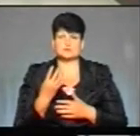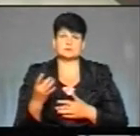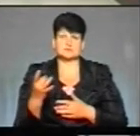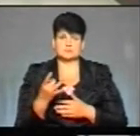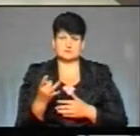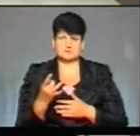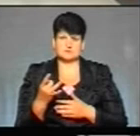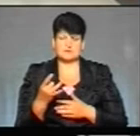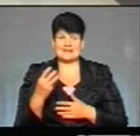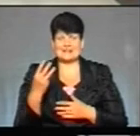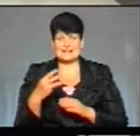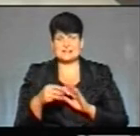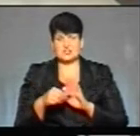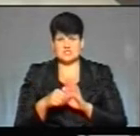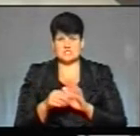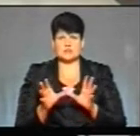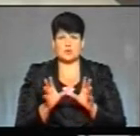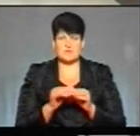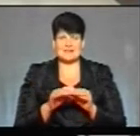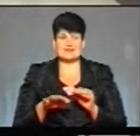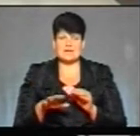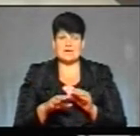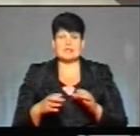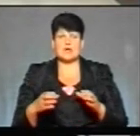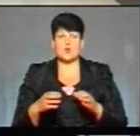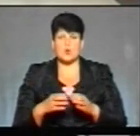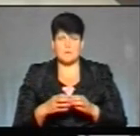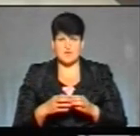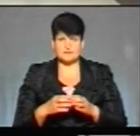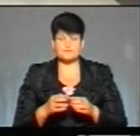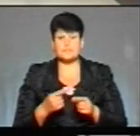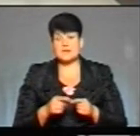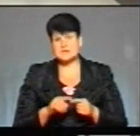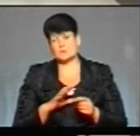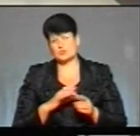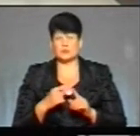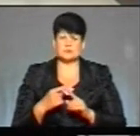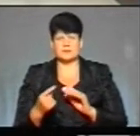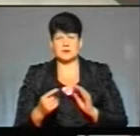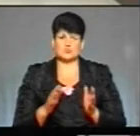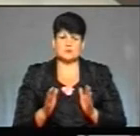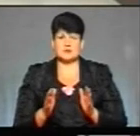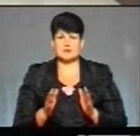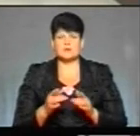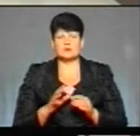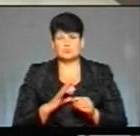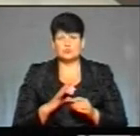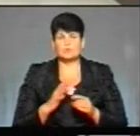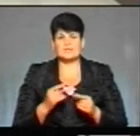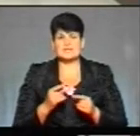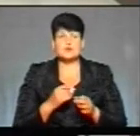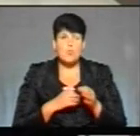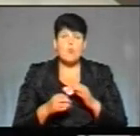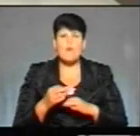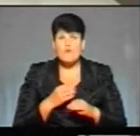та 36 об'єднаних територіальних громад. В межах 36 об'єднаних громад. Ну, це, знову ж таки, було плюс-мінус, тому що, звісно, що було б якесь відповідне обговорення,